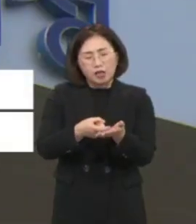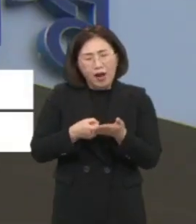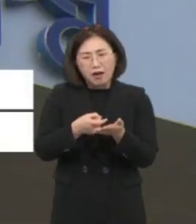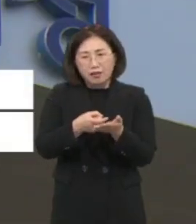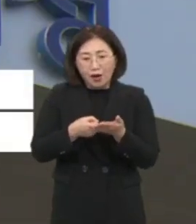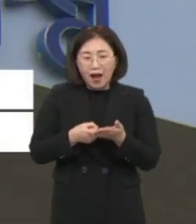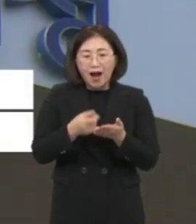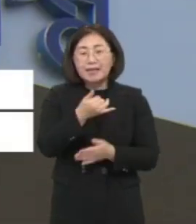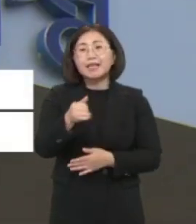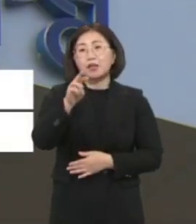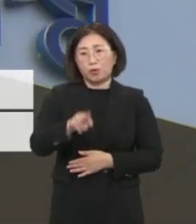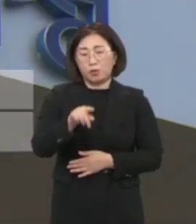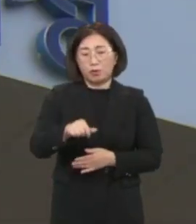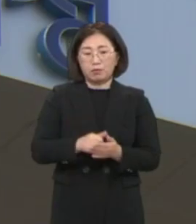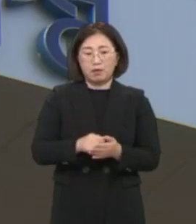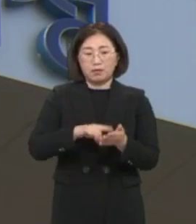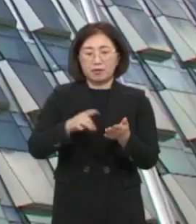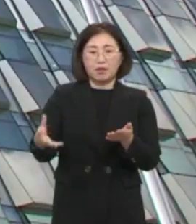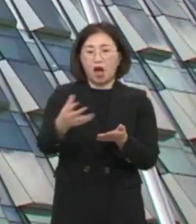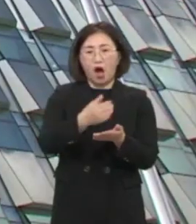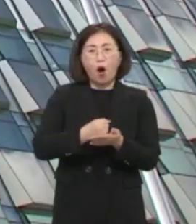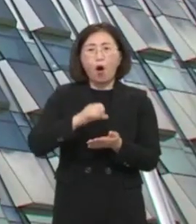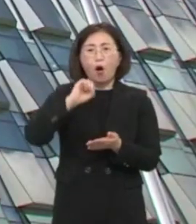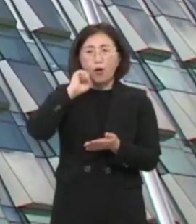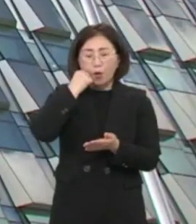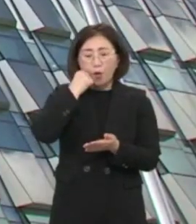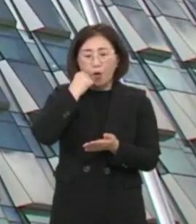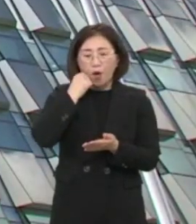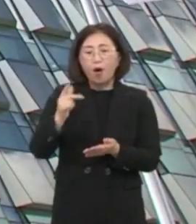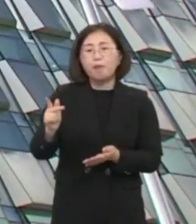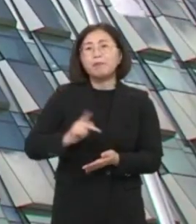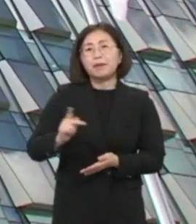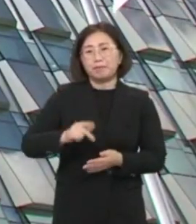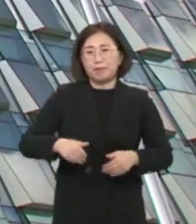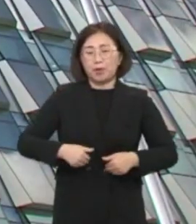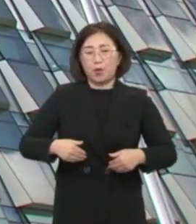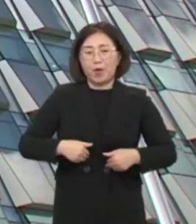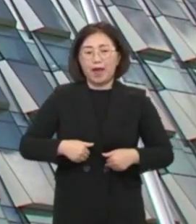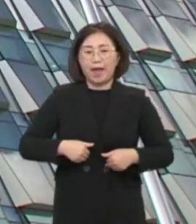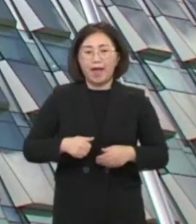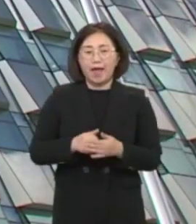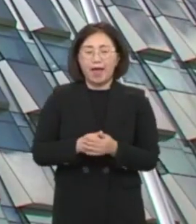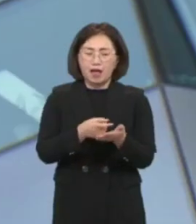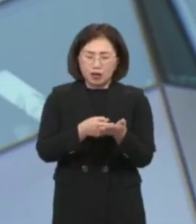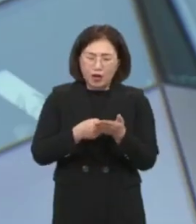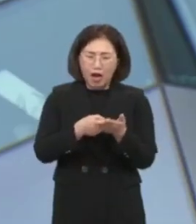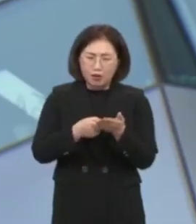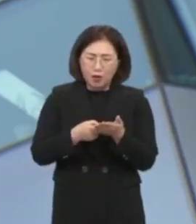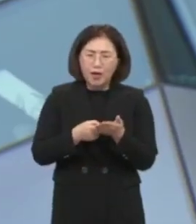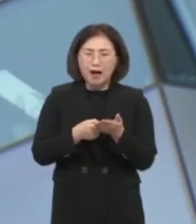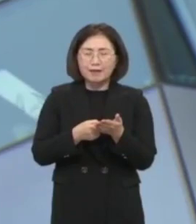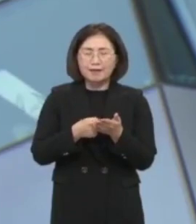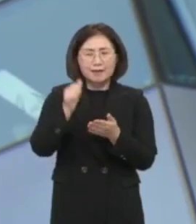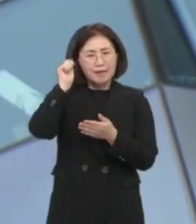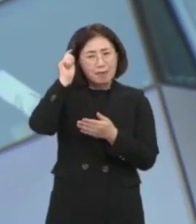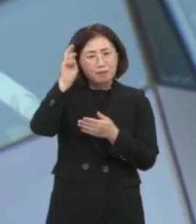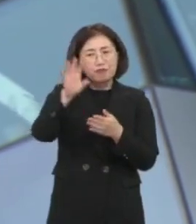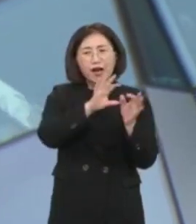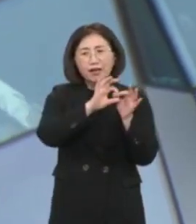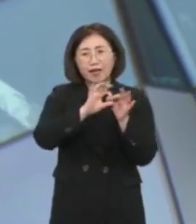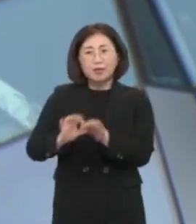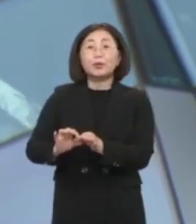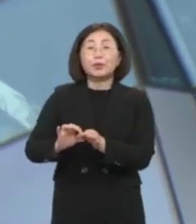세종시. 세수 감소로 인한 지방채 발행이 불가피한 상황에서 긴축 예산 편성은 당분간 지속될 전망입니다.